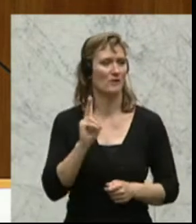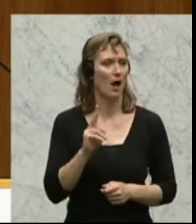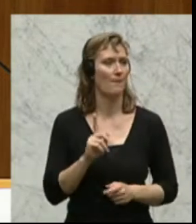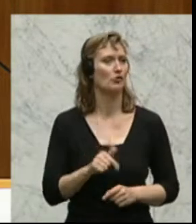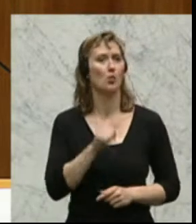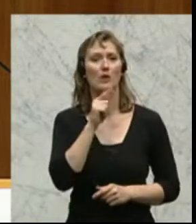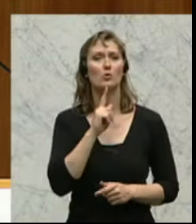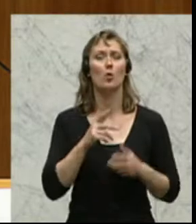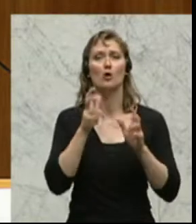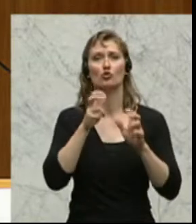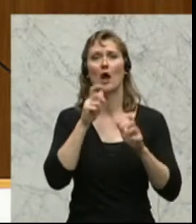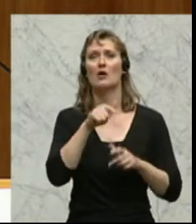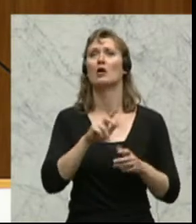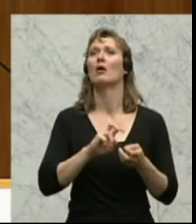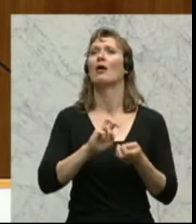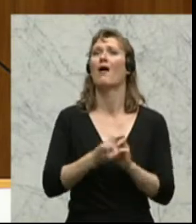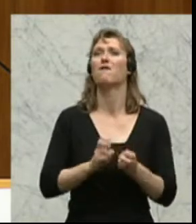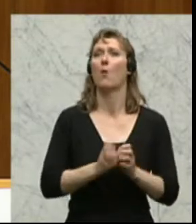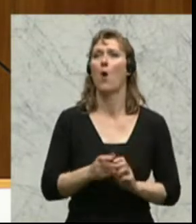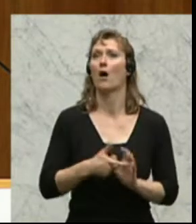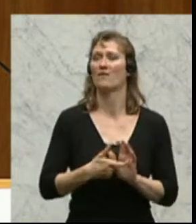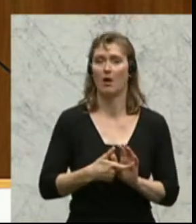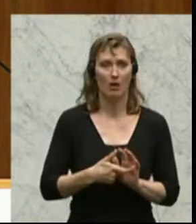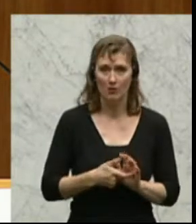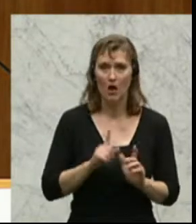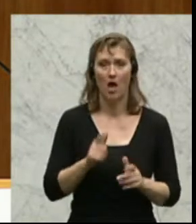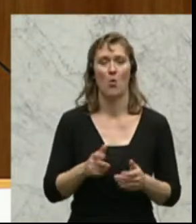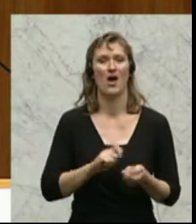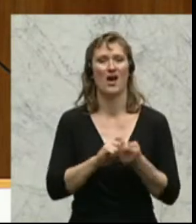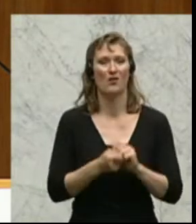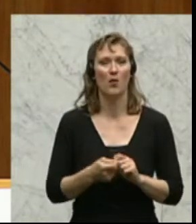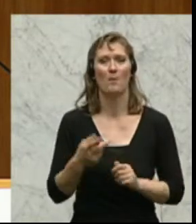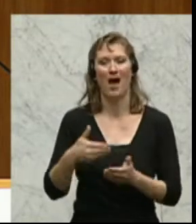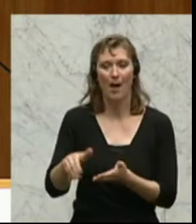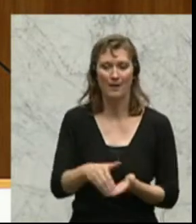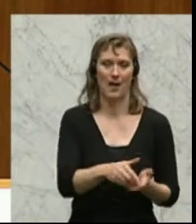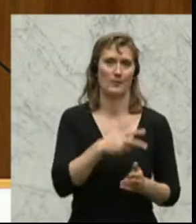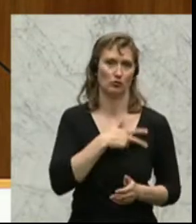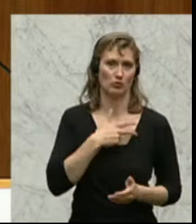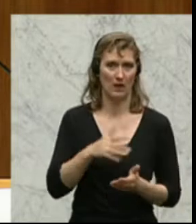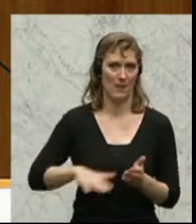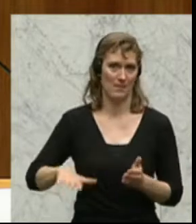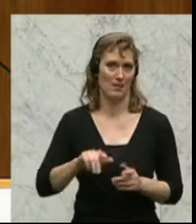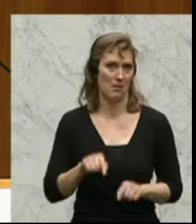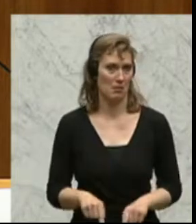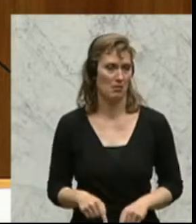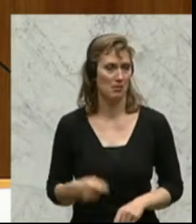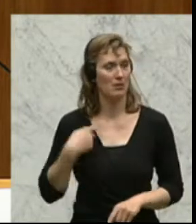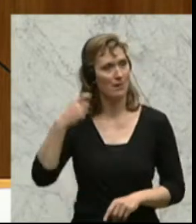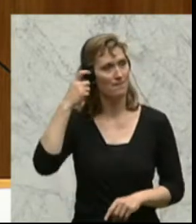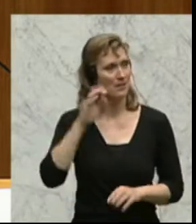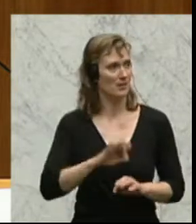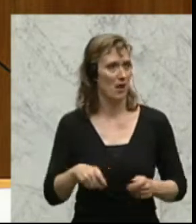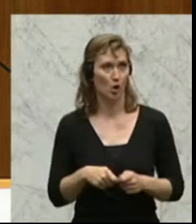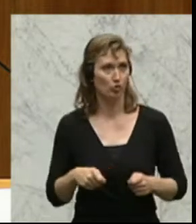eine Steuerreform fordern, sondern auch eine Reform bei den Sozialabgaben. Da bin ich schon gespannt, inwieweit sich hier